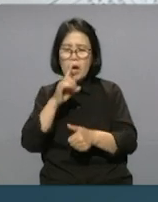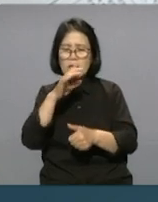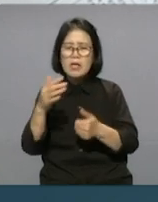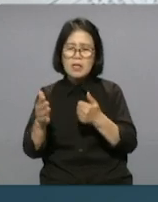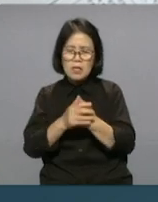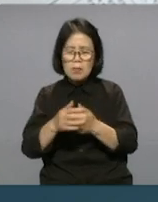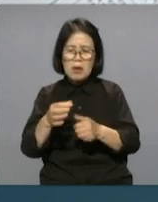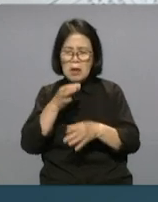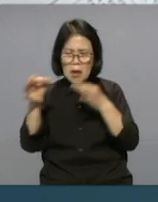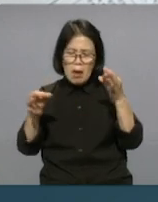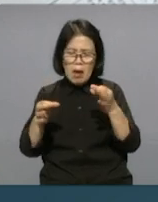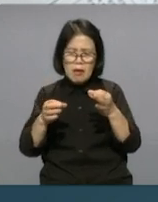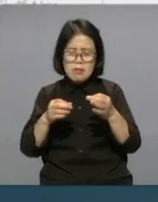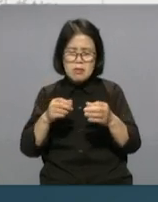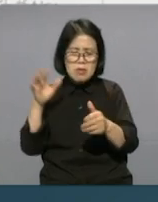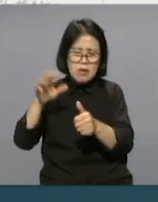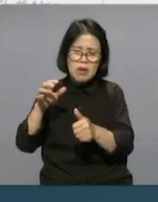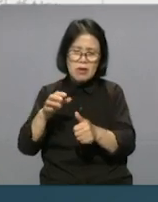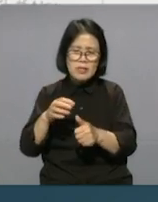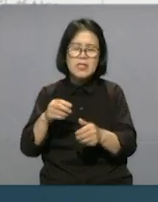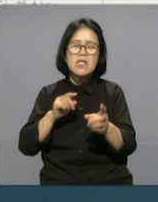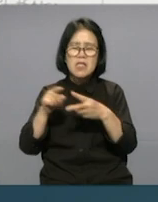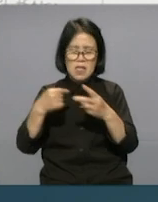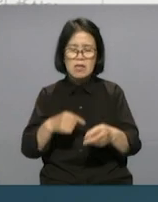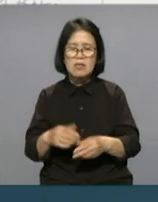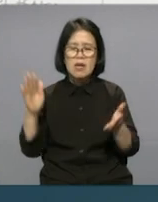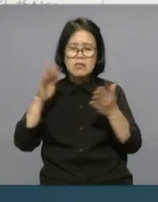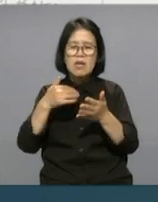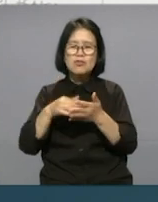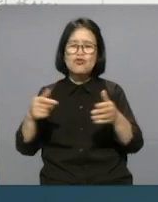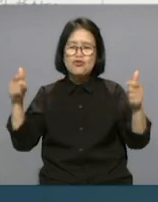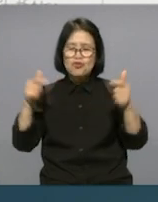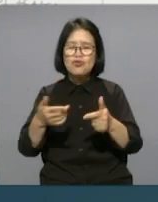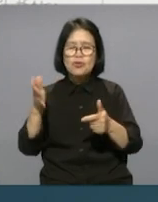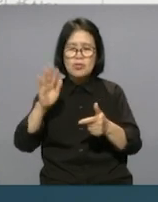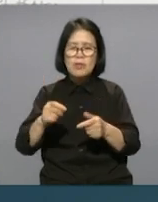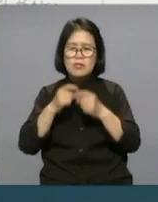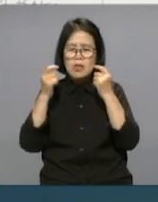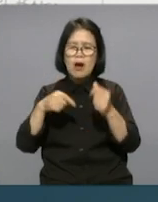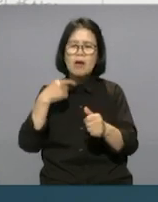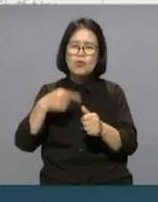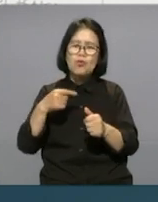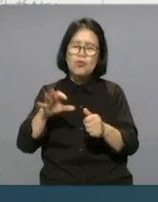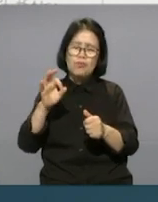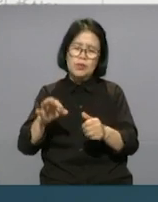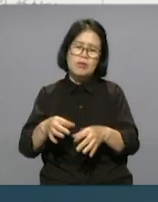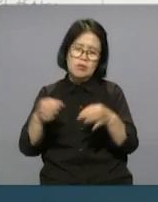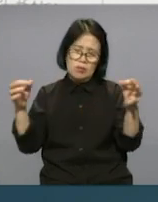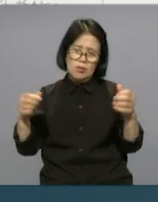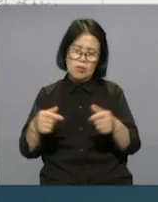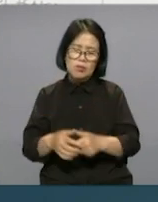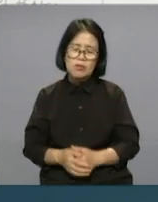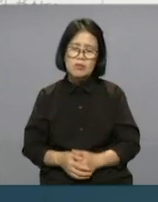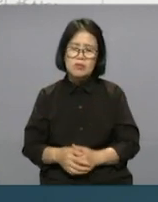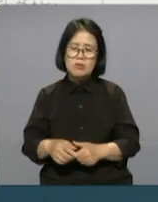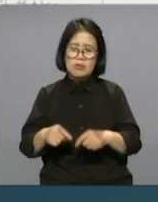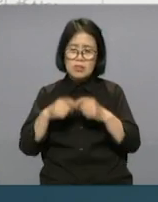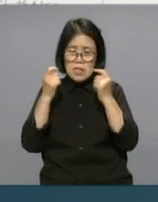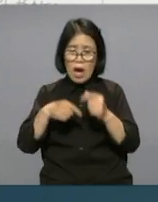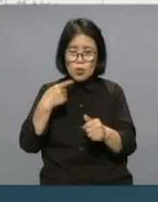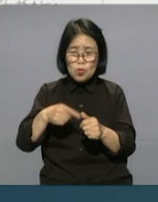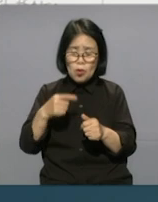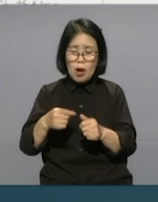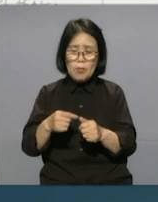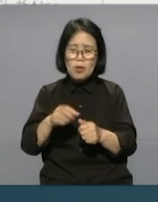나온 것도 이해됩니다. 학생 수 줄었지만 사교육비는 늘었고 사교육비 많이 쓸수록 성적 잘 나옵니다. 출산